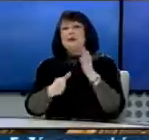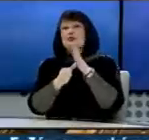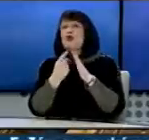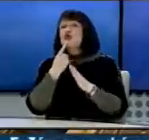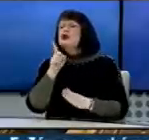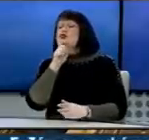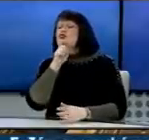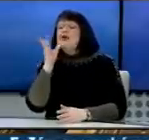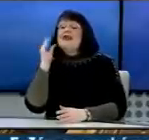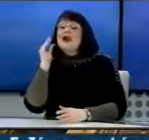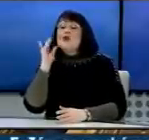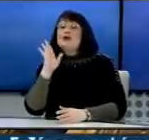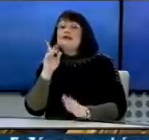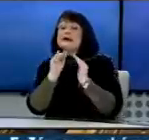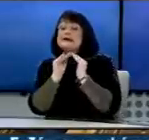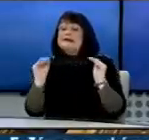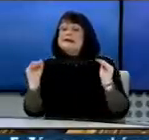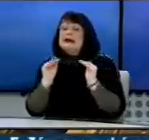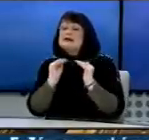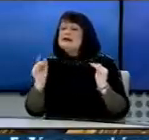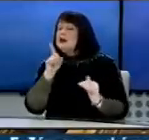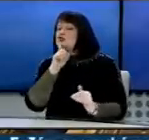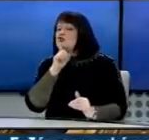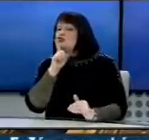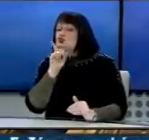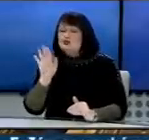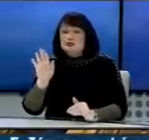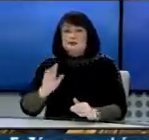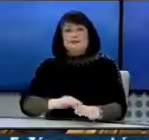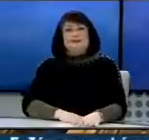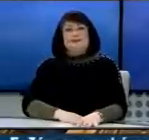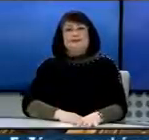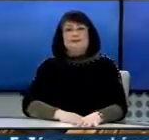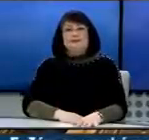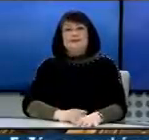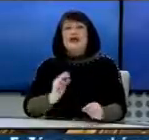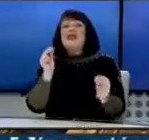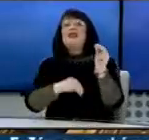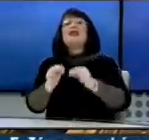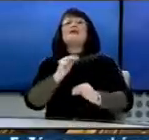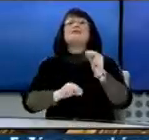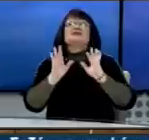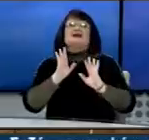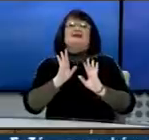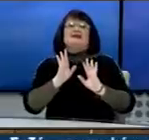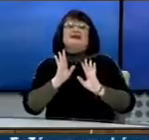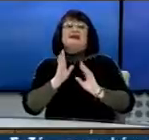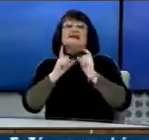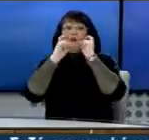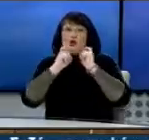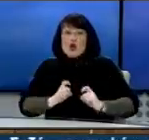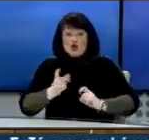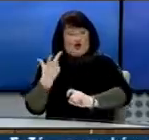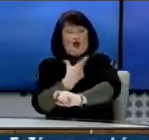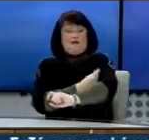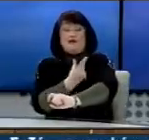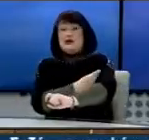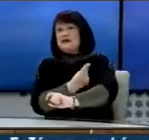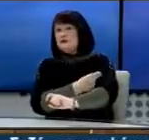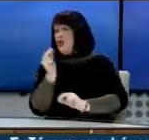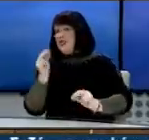Δεν ακούγεστε. Που καταψηφίσατε τον υποχρεωτικό εμβολιασμό. Ησυχία, ησυχία,